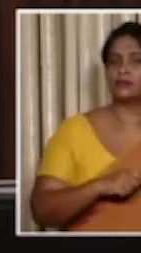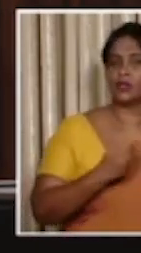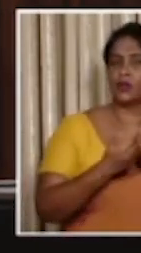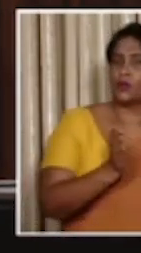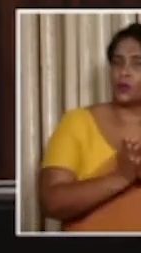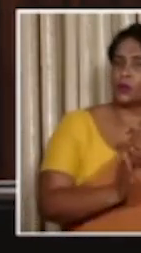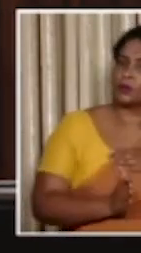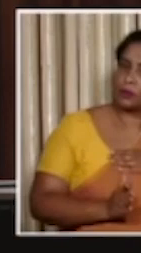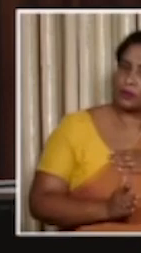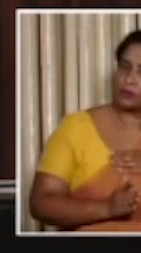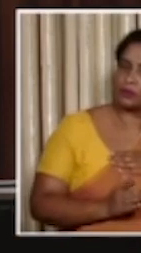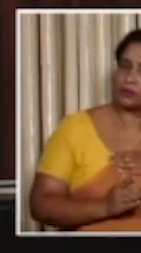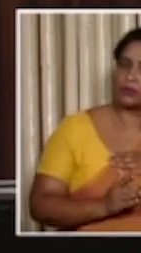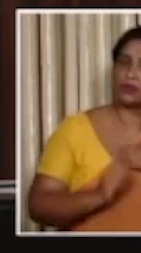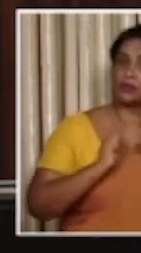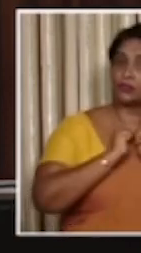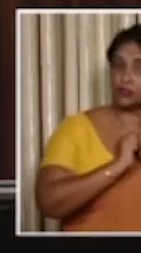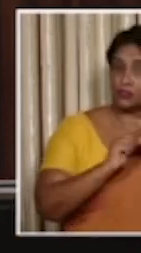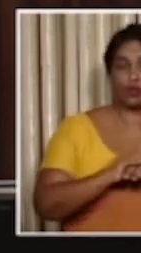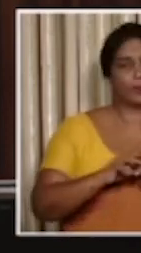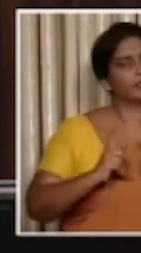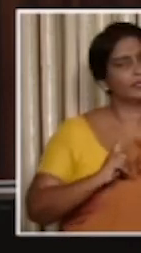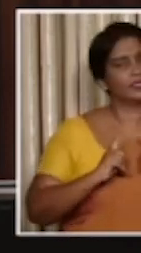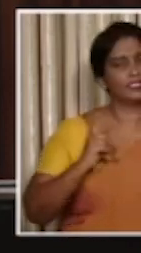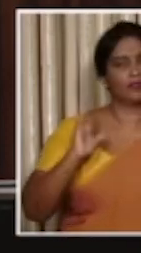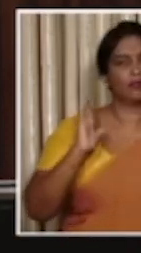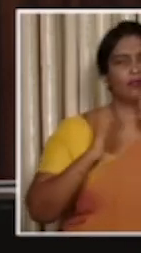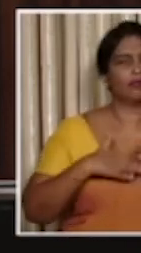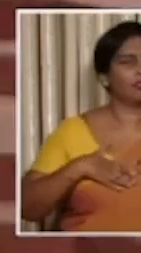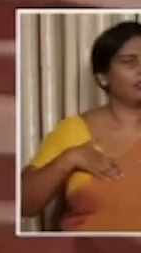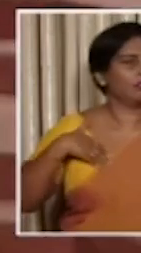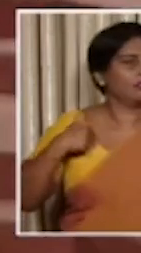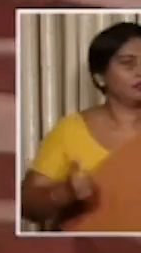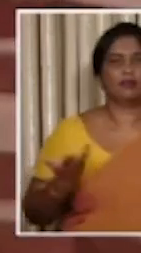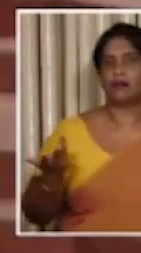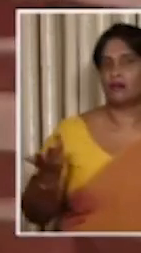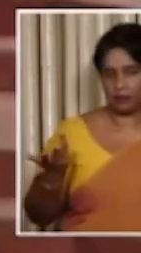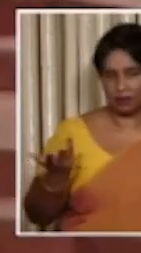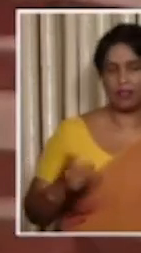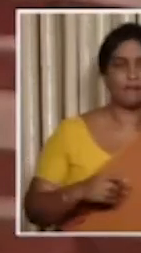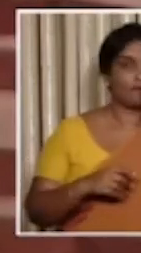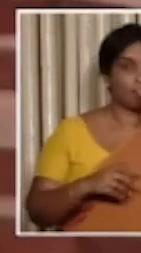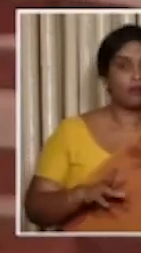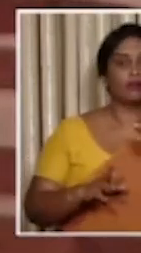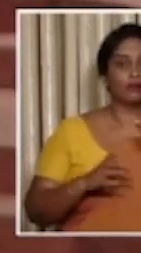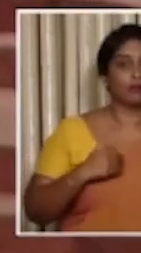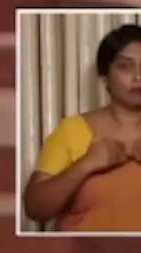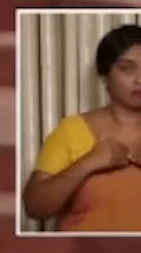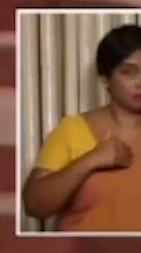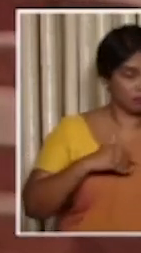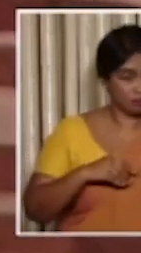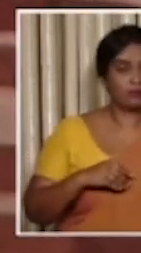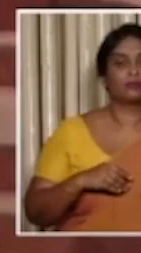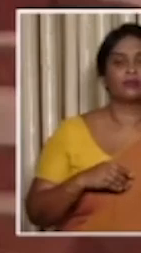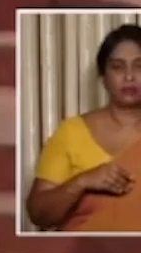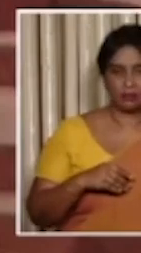තමන්ගේ රාජකාරිම ජීවිතය පිළිබඳව තෘප්තියක් නැහැ. එනිසා අපි හැමෝම ඉතිරි වී තිබෙන්නේ